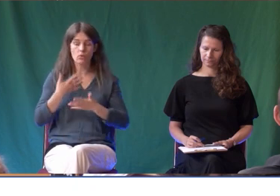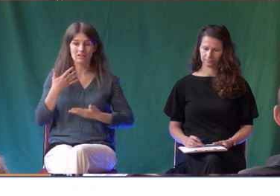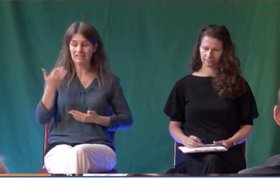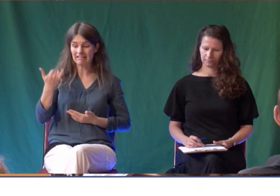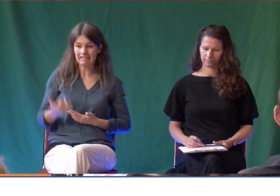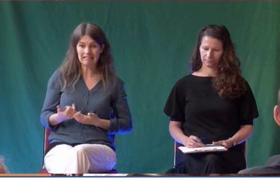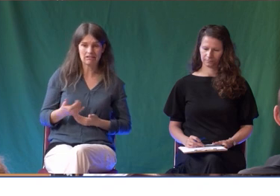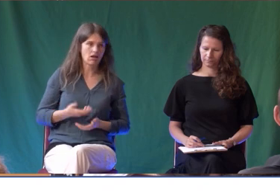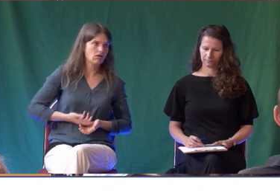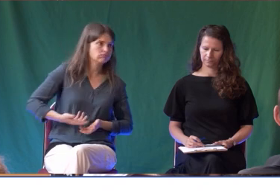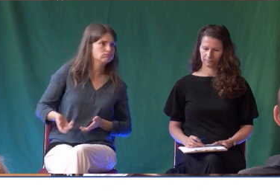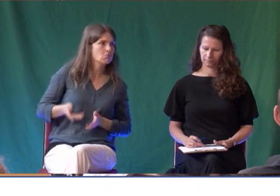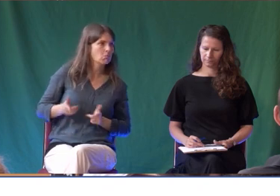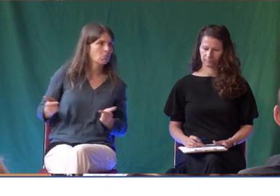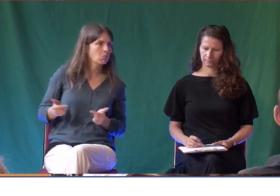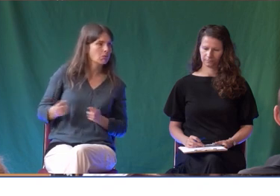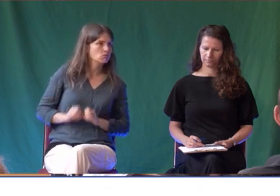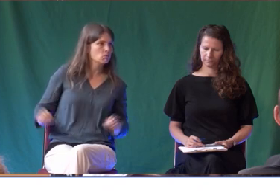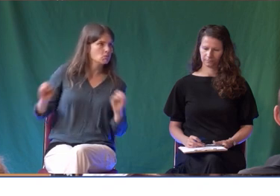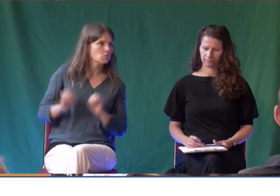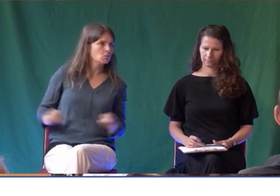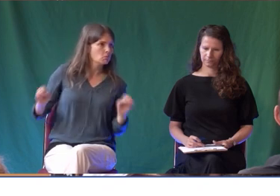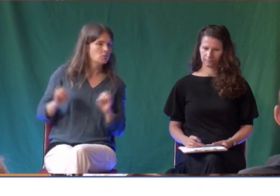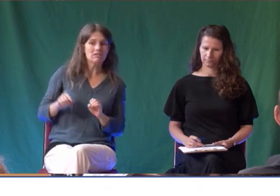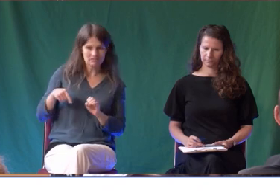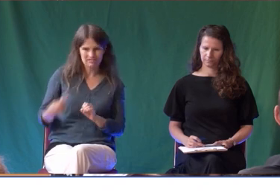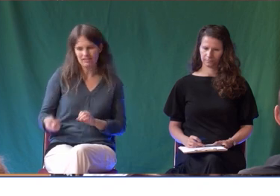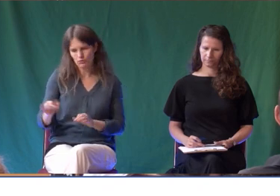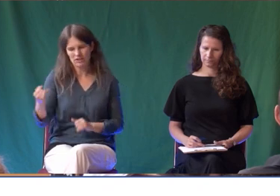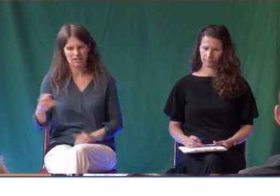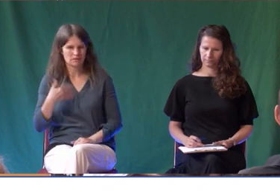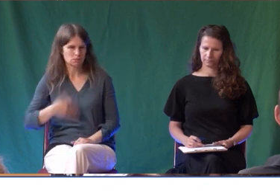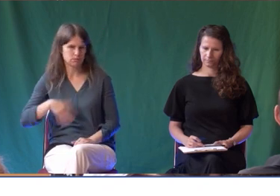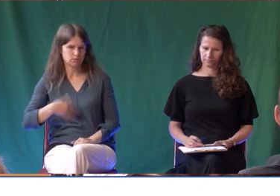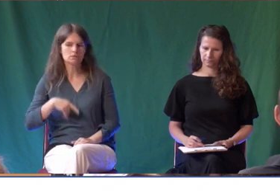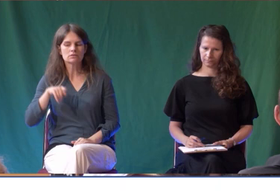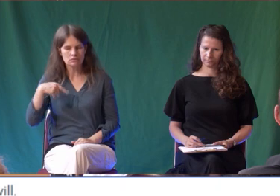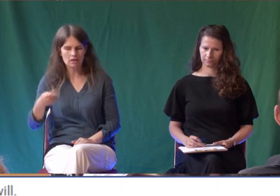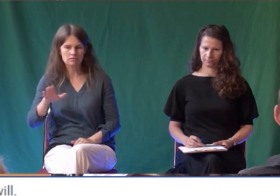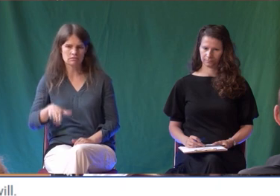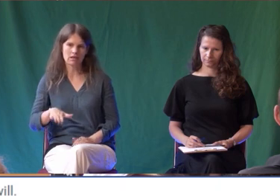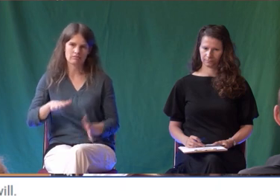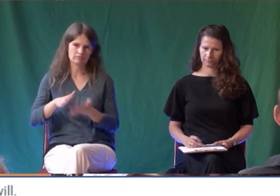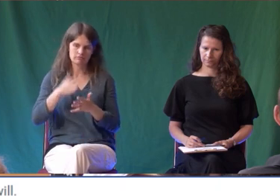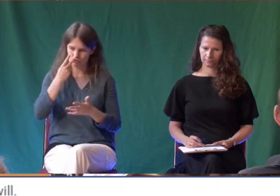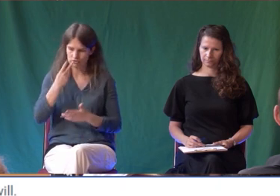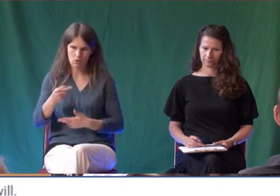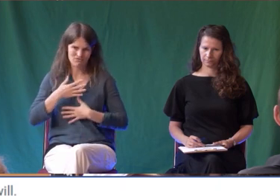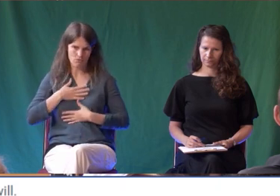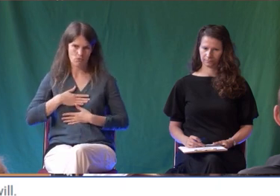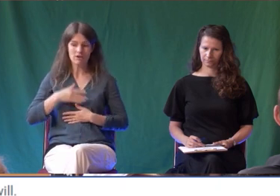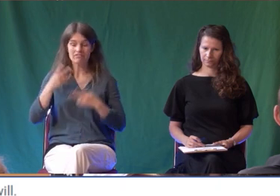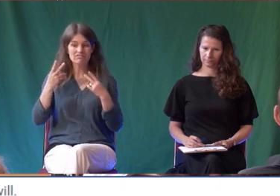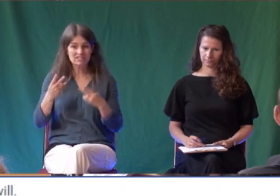kümmern sich die nicht um das Kind es geht immer darum dass dem Kind soll es gut gehen